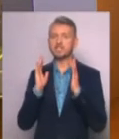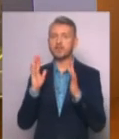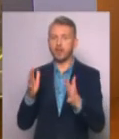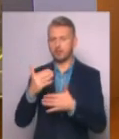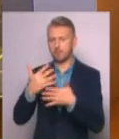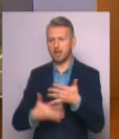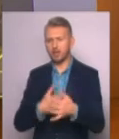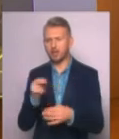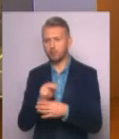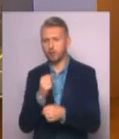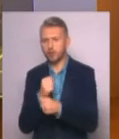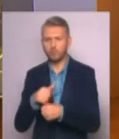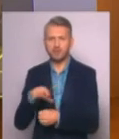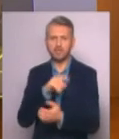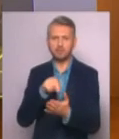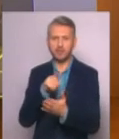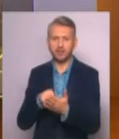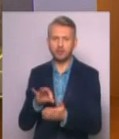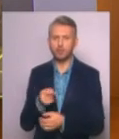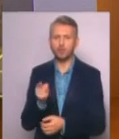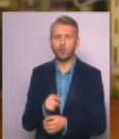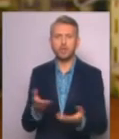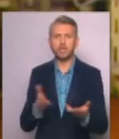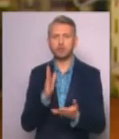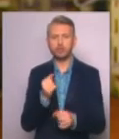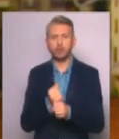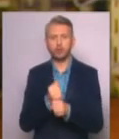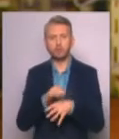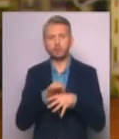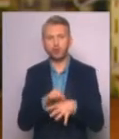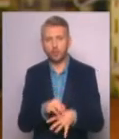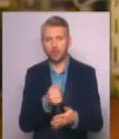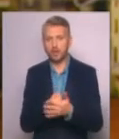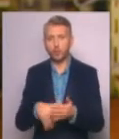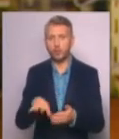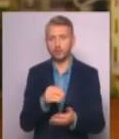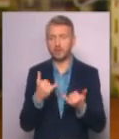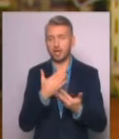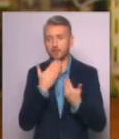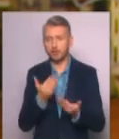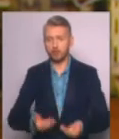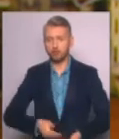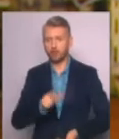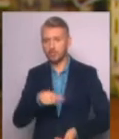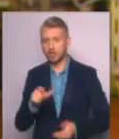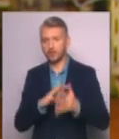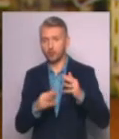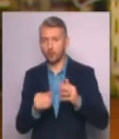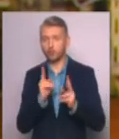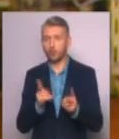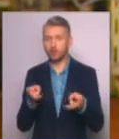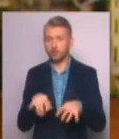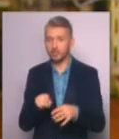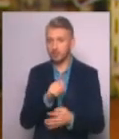ремонтних робіт, всі питання з приводу того, які будуть роботи проводитися, до всіх зараз звертаються жителі Виноградаря, у яких залишилися ці